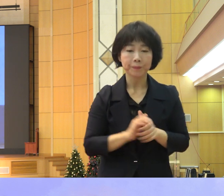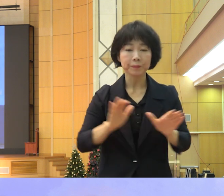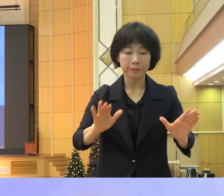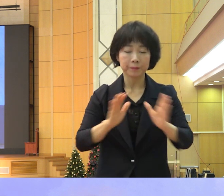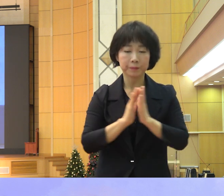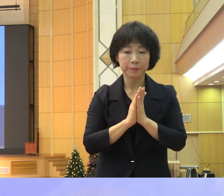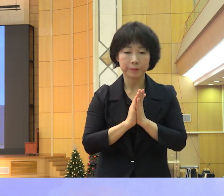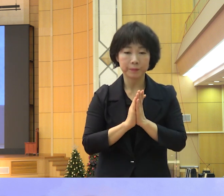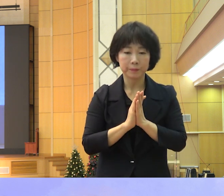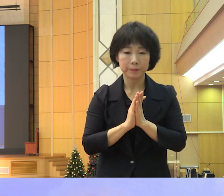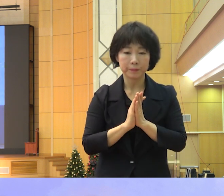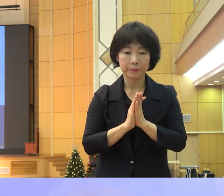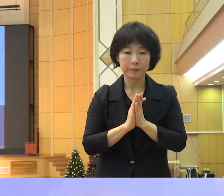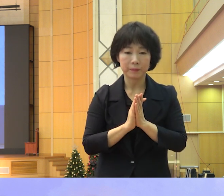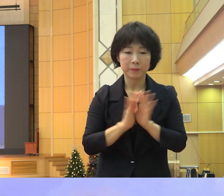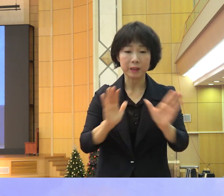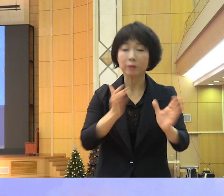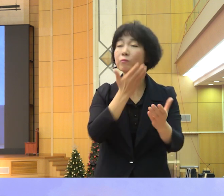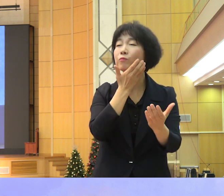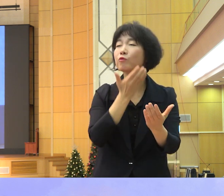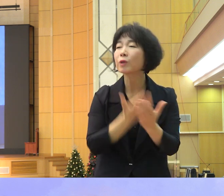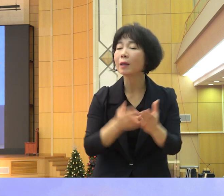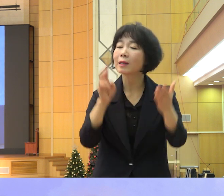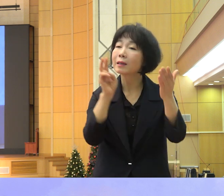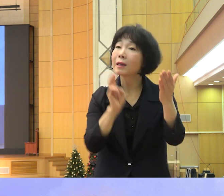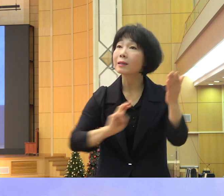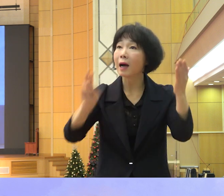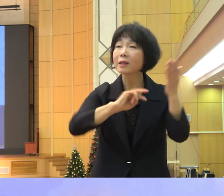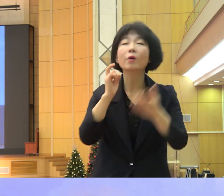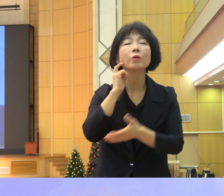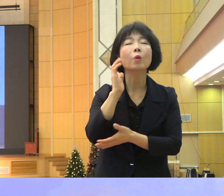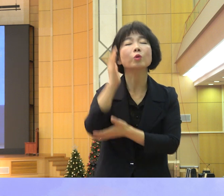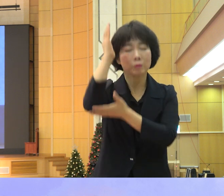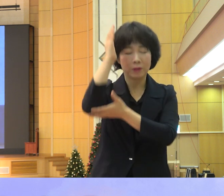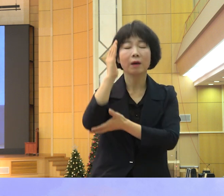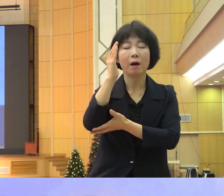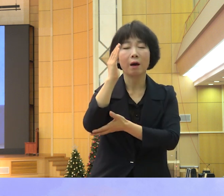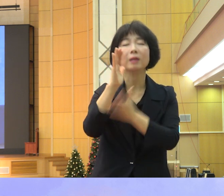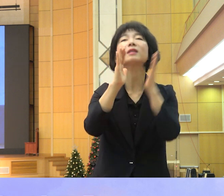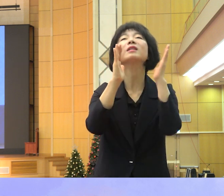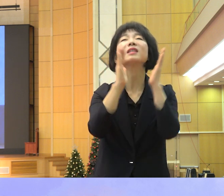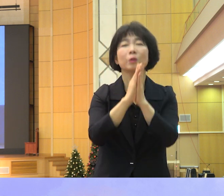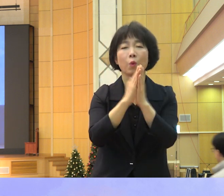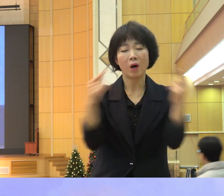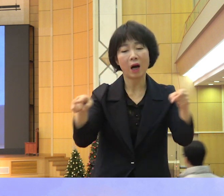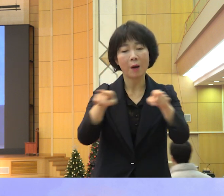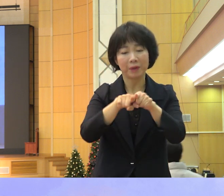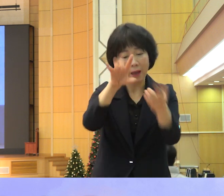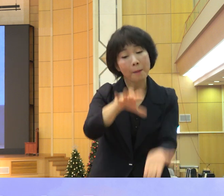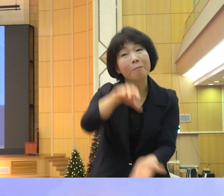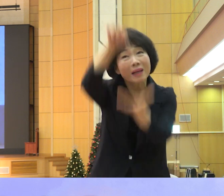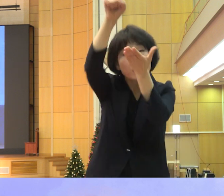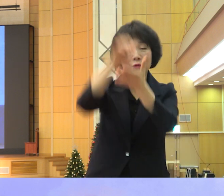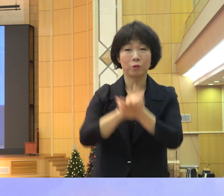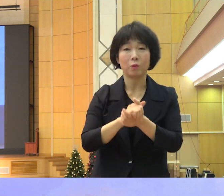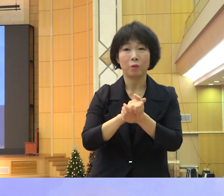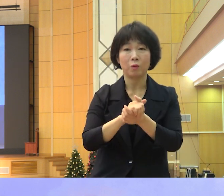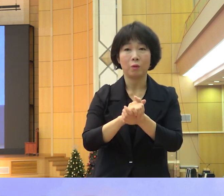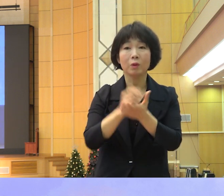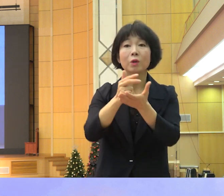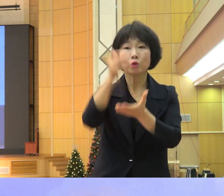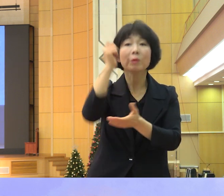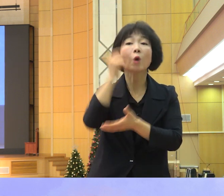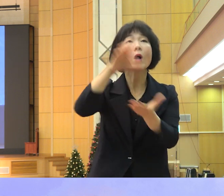아버지 하나님, 귀한 찬양으로 영광을 돌립니다. 곡조 있는 기도로 영광 돌릴 때에